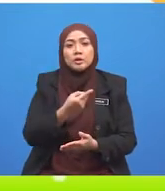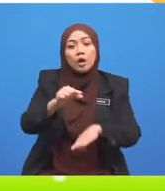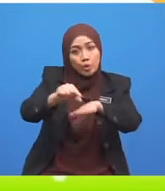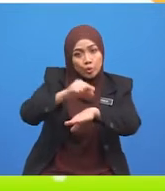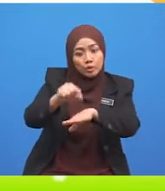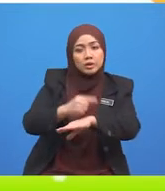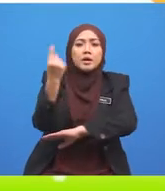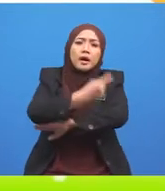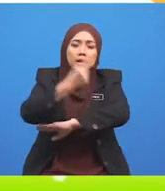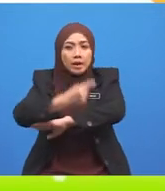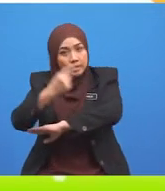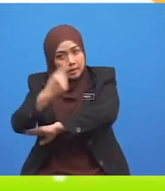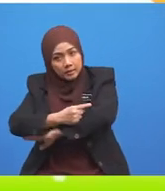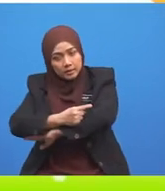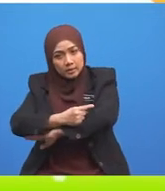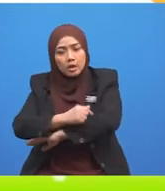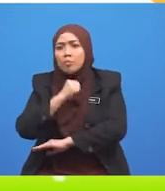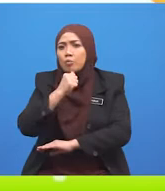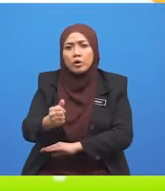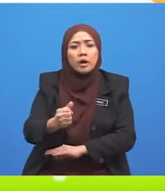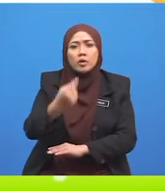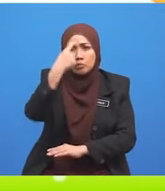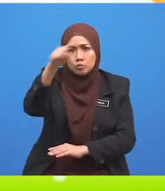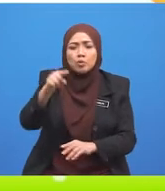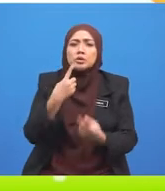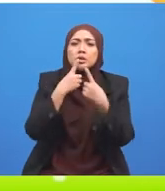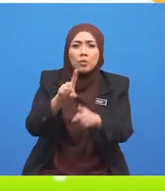seharian, bukannya untuk menjawab